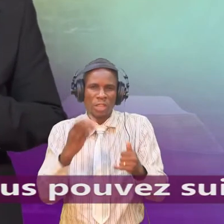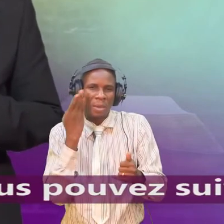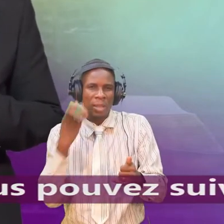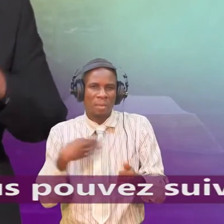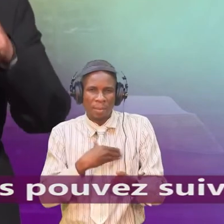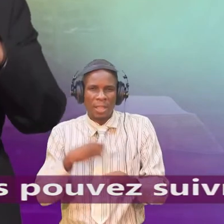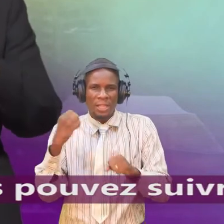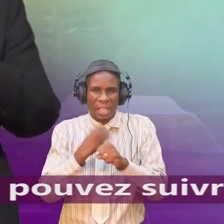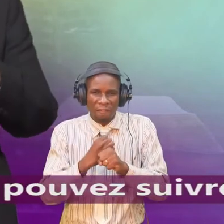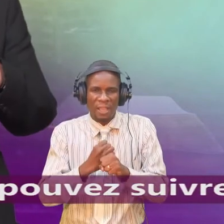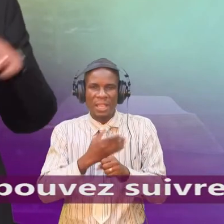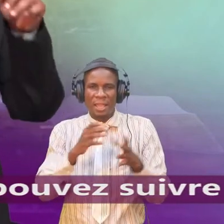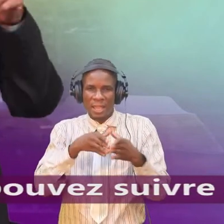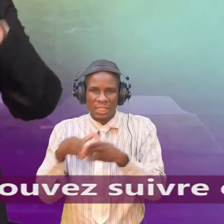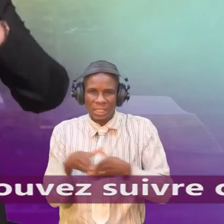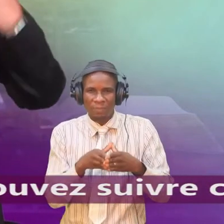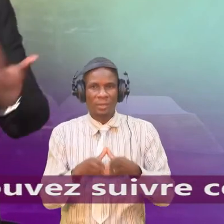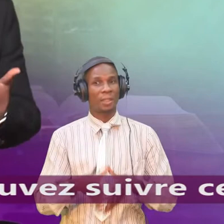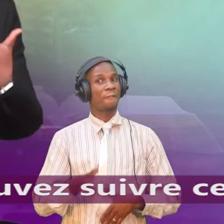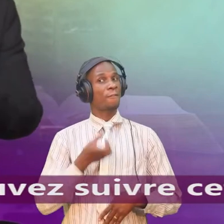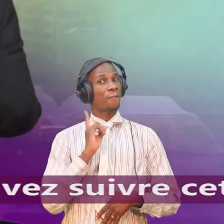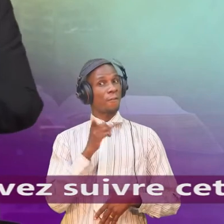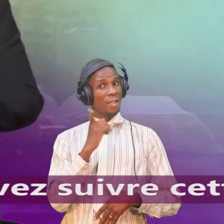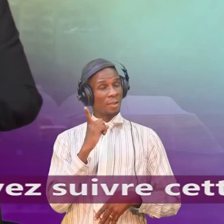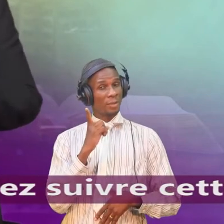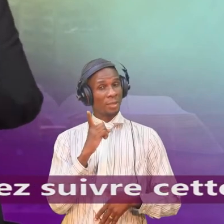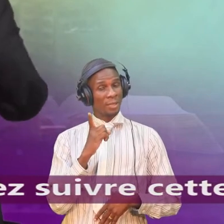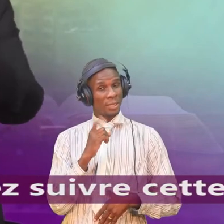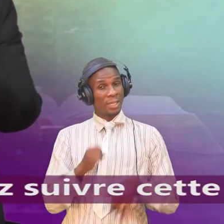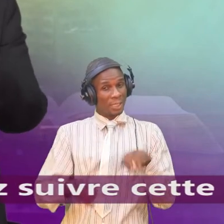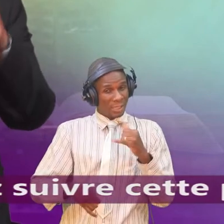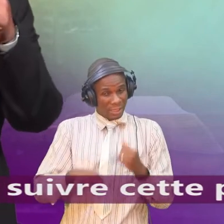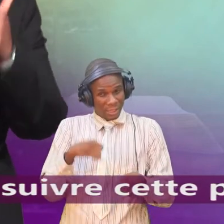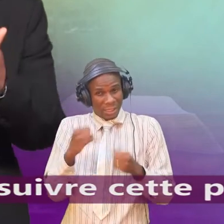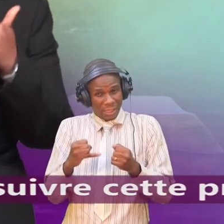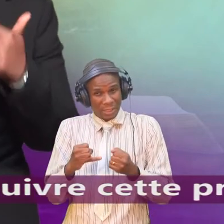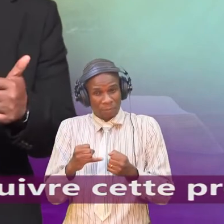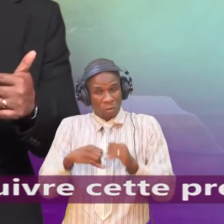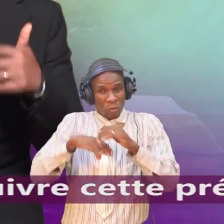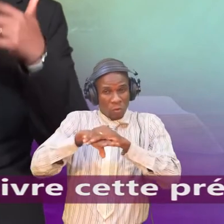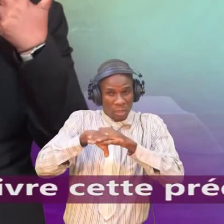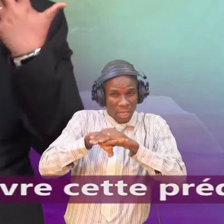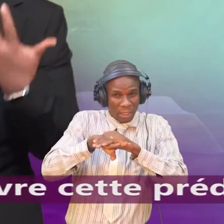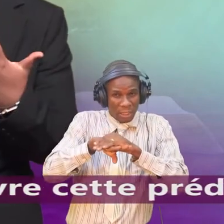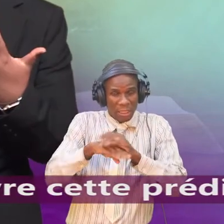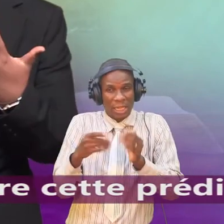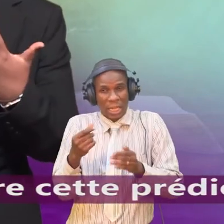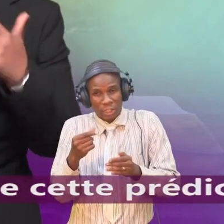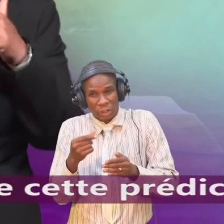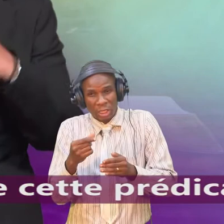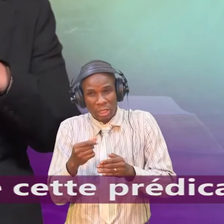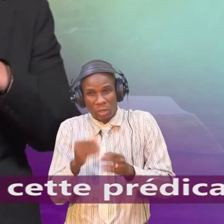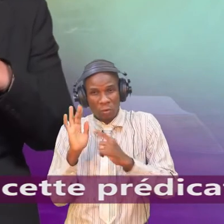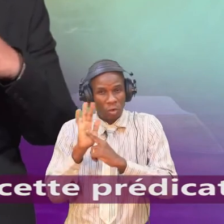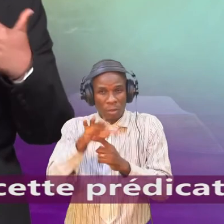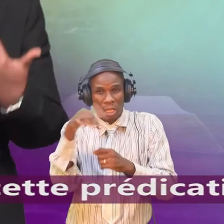inakuwa kazi nzito sana katika ndoa. Ndiyo maana ni vizuri kukinga watu pahali pa